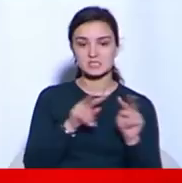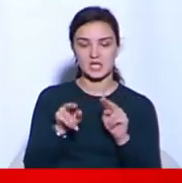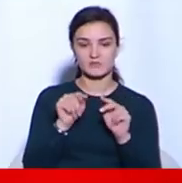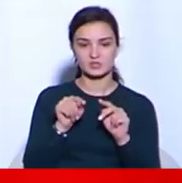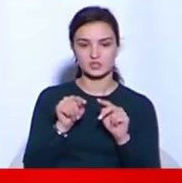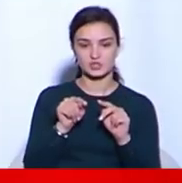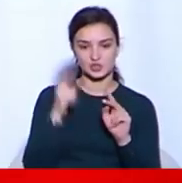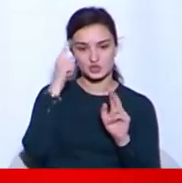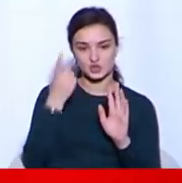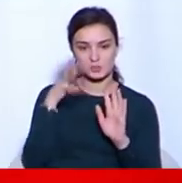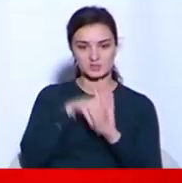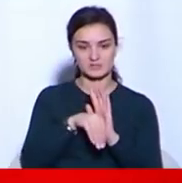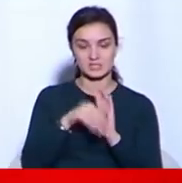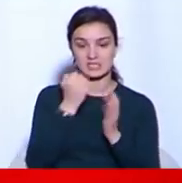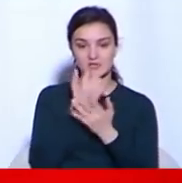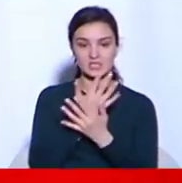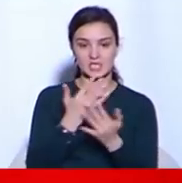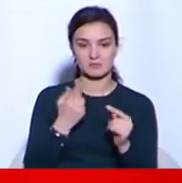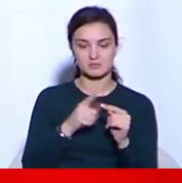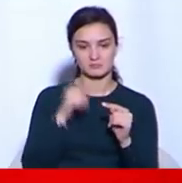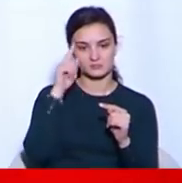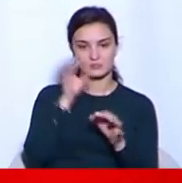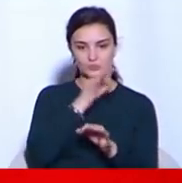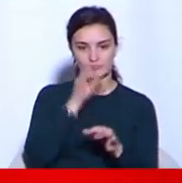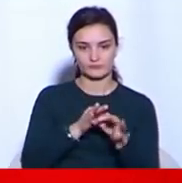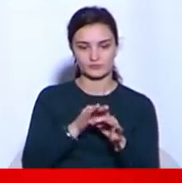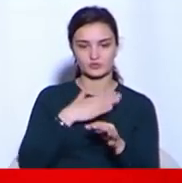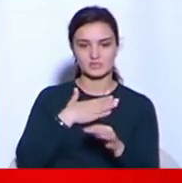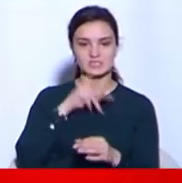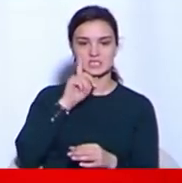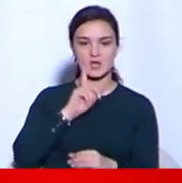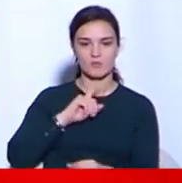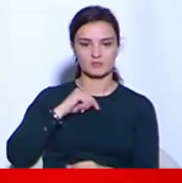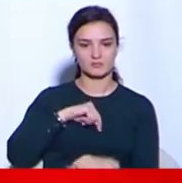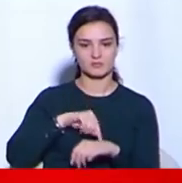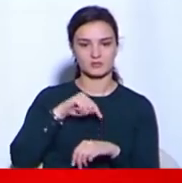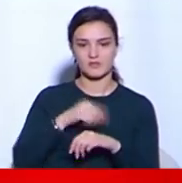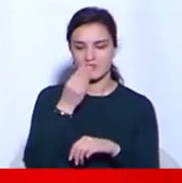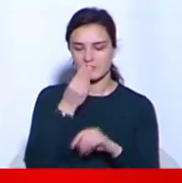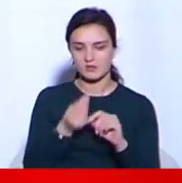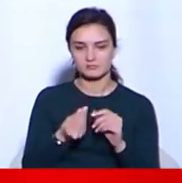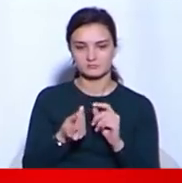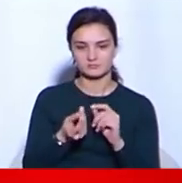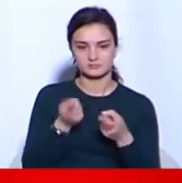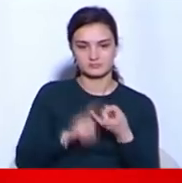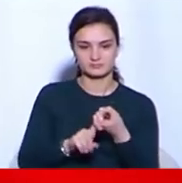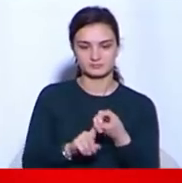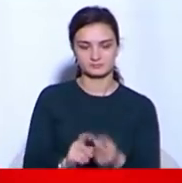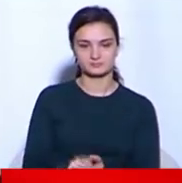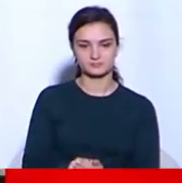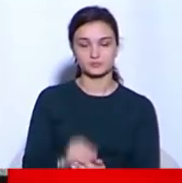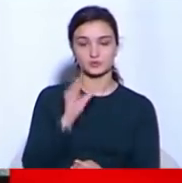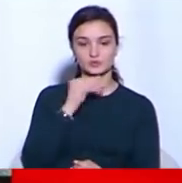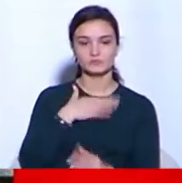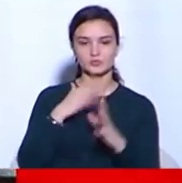სტრუქტურების შემცველი ნივთიერებები განსაზღვრავენ ჩვენს სიამოვნებას ასოცირებულ კვებასთან. ამიტომ, როდესაც